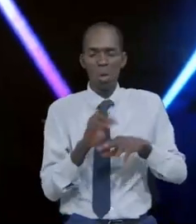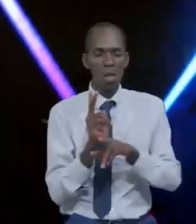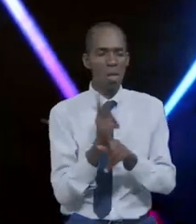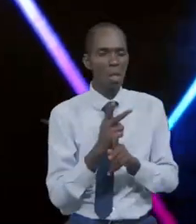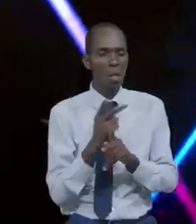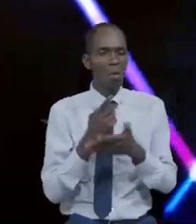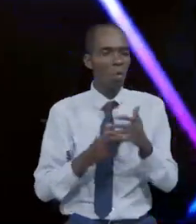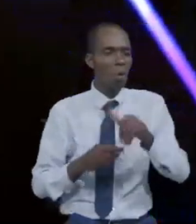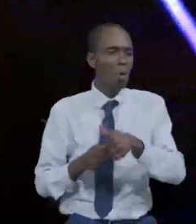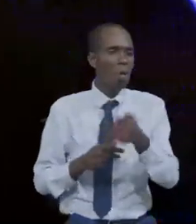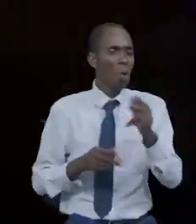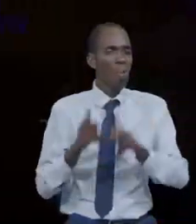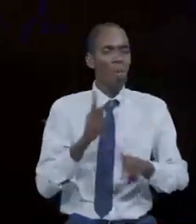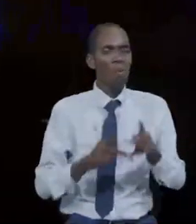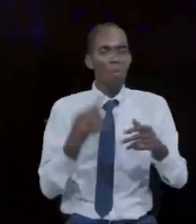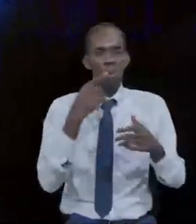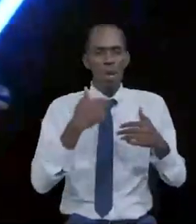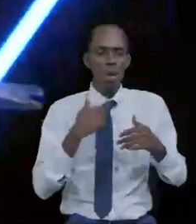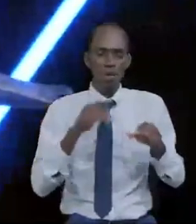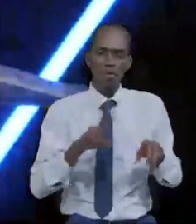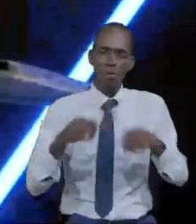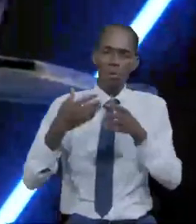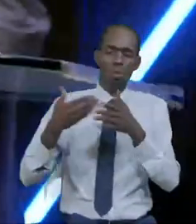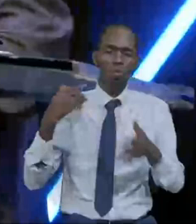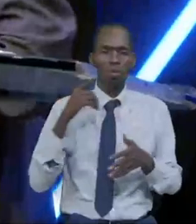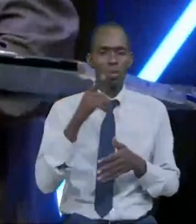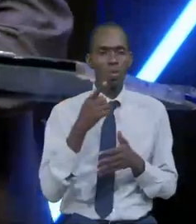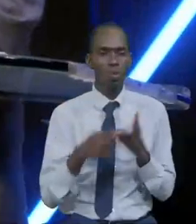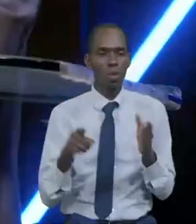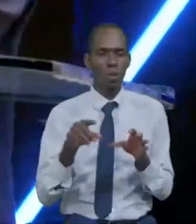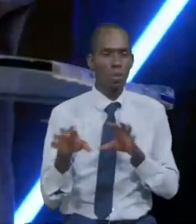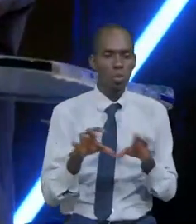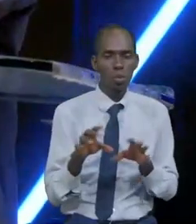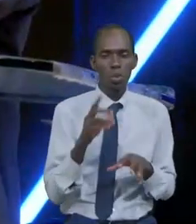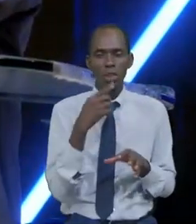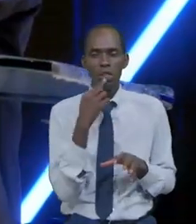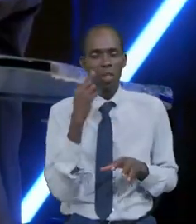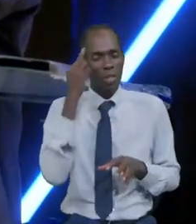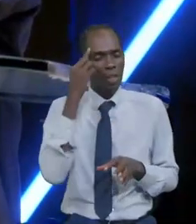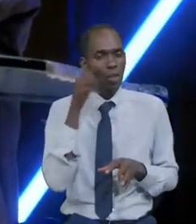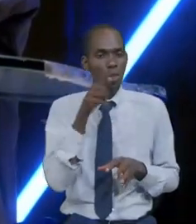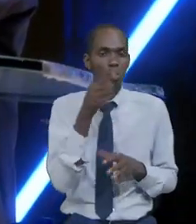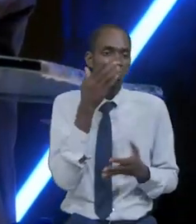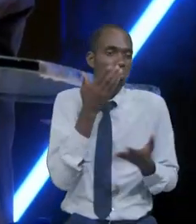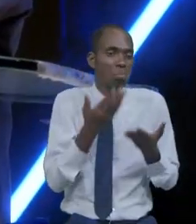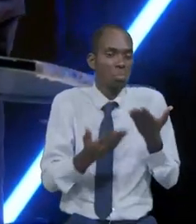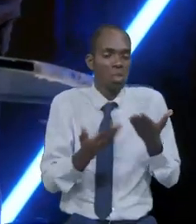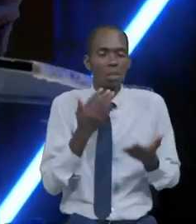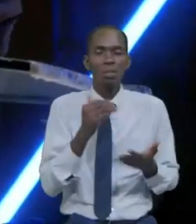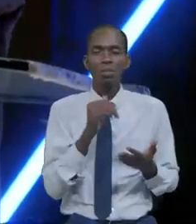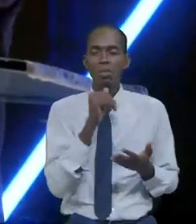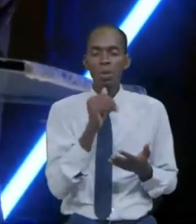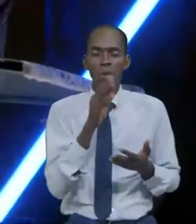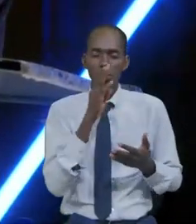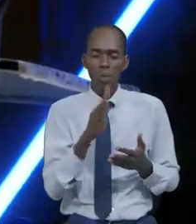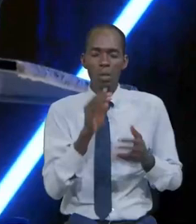pas à ce que les autres qui t'ont précédé ont fait et ont dit, tu pourrais ne pas être récompensé